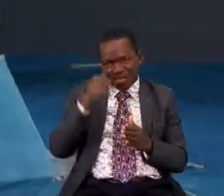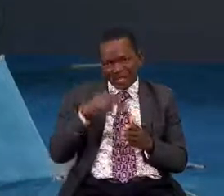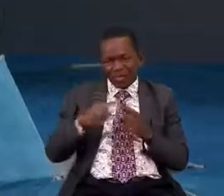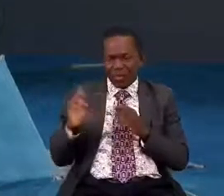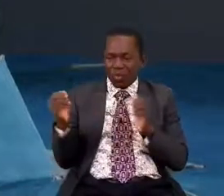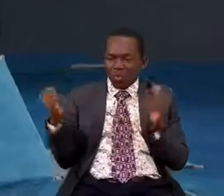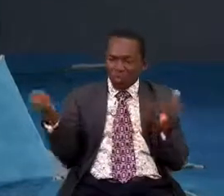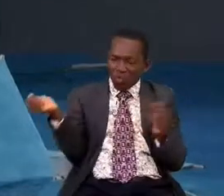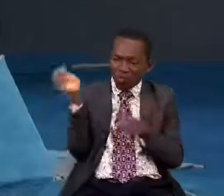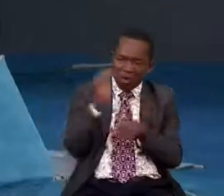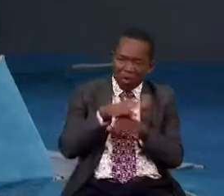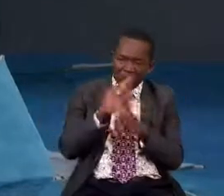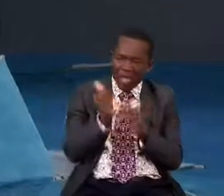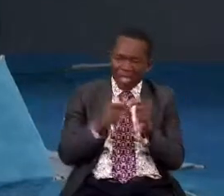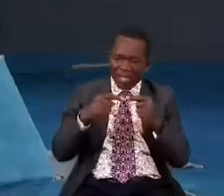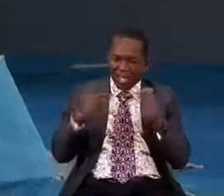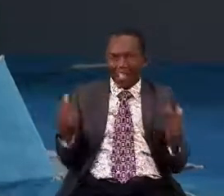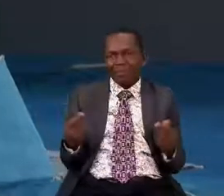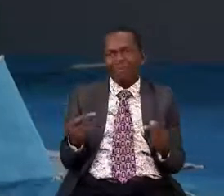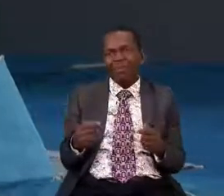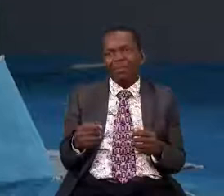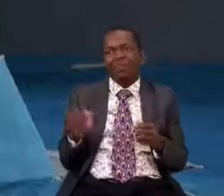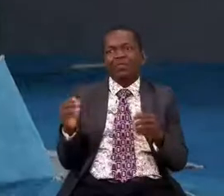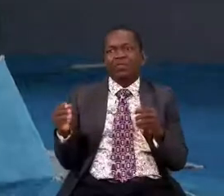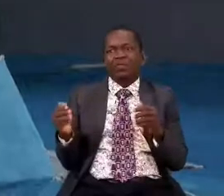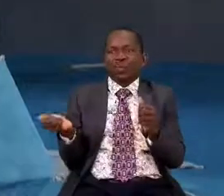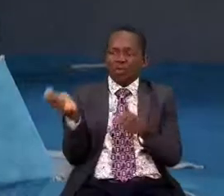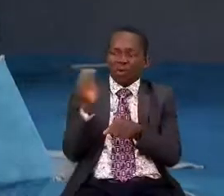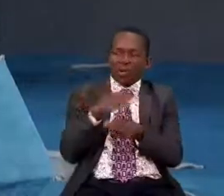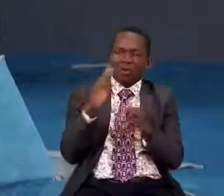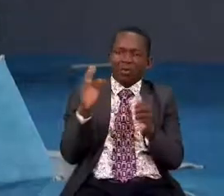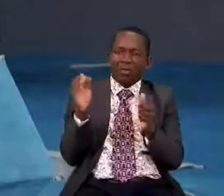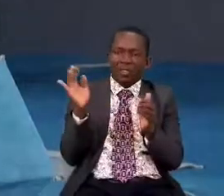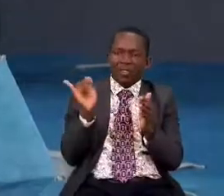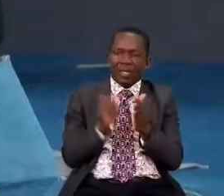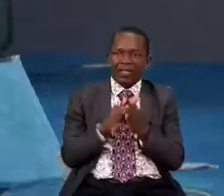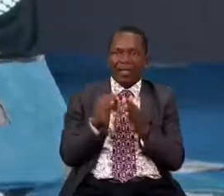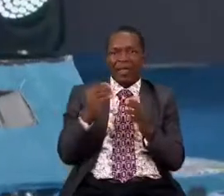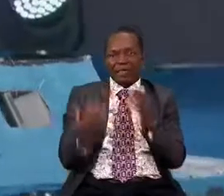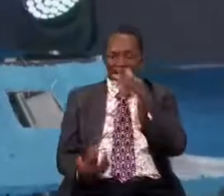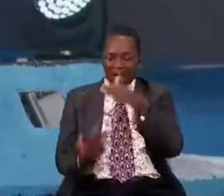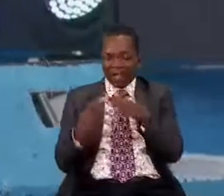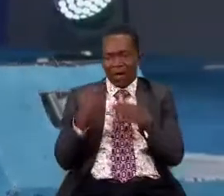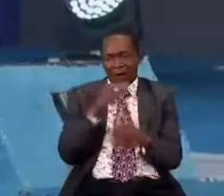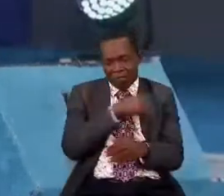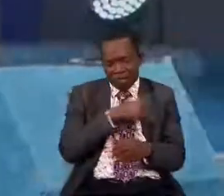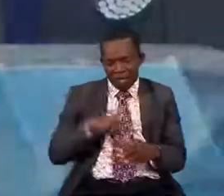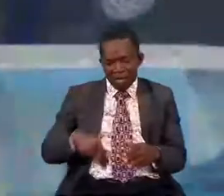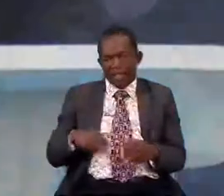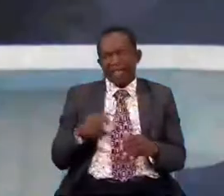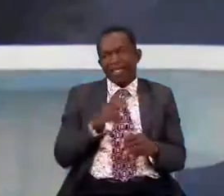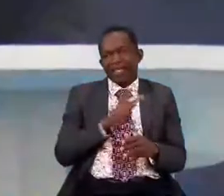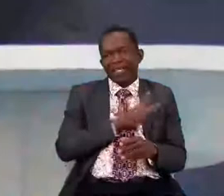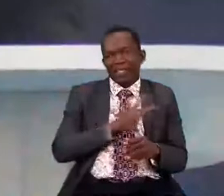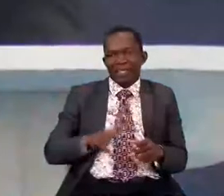mépriser le feu de Nebuchadnezzar, tout ce dont nous avons besoin pour dire aux Sanhédrin, qu'ils le veuillent